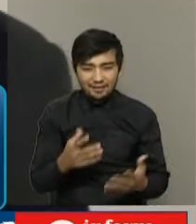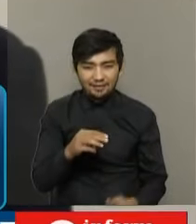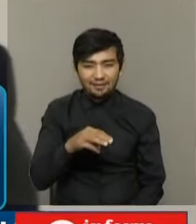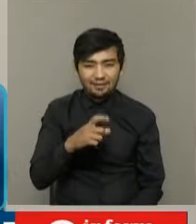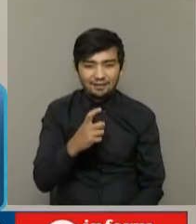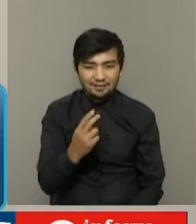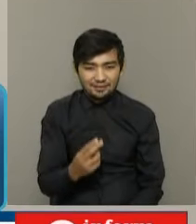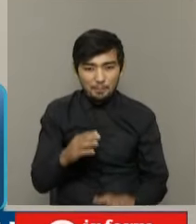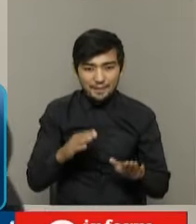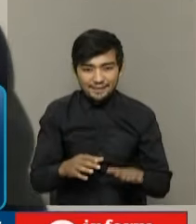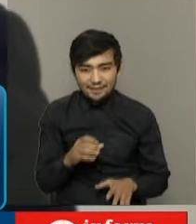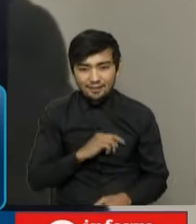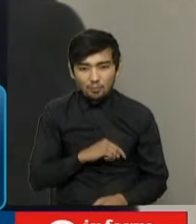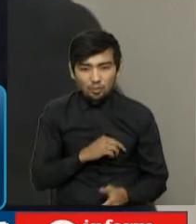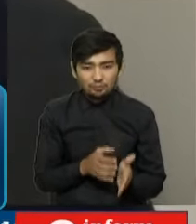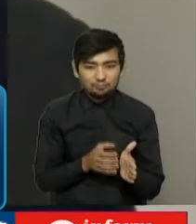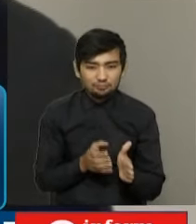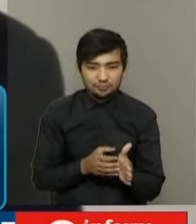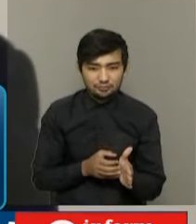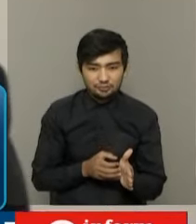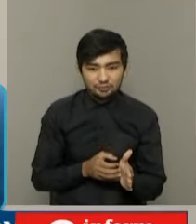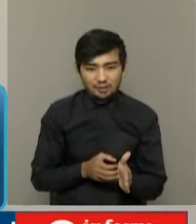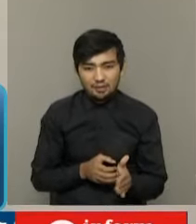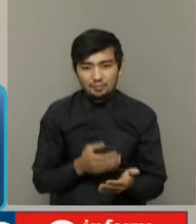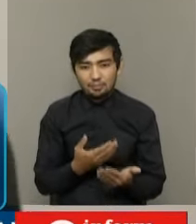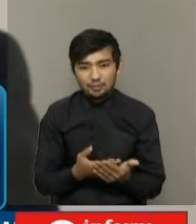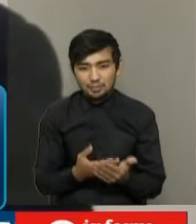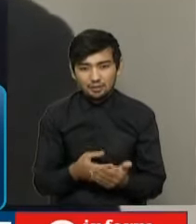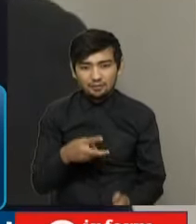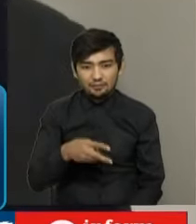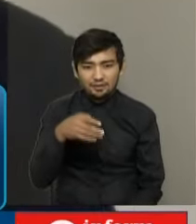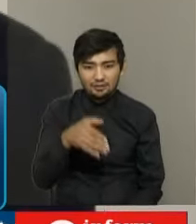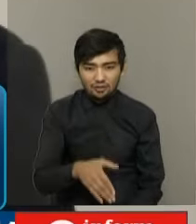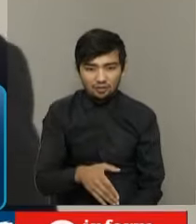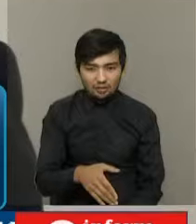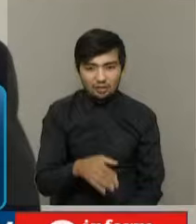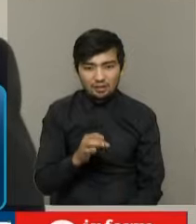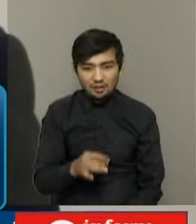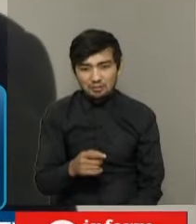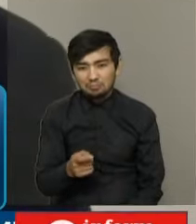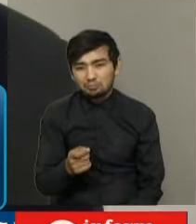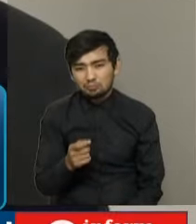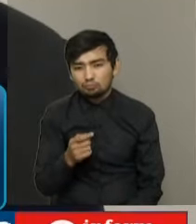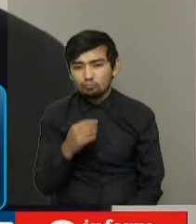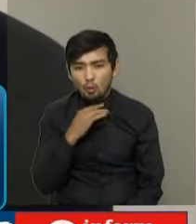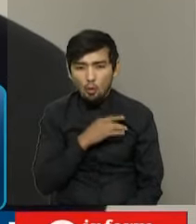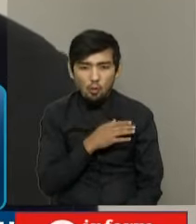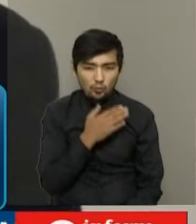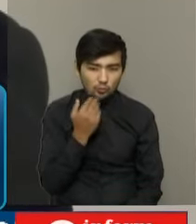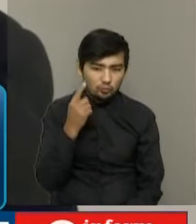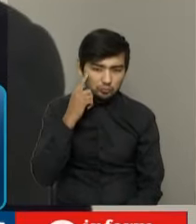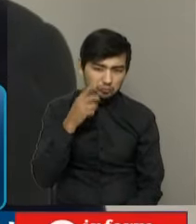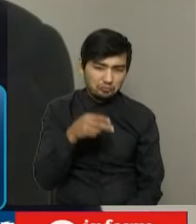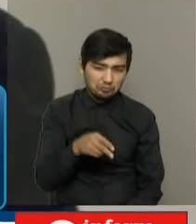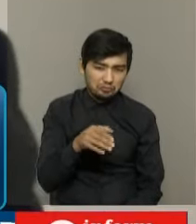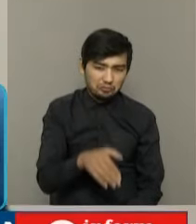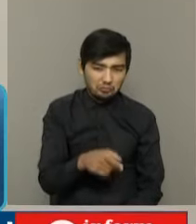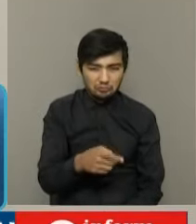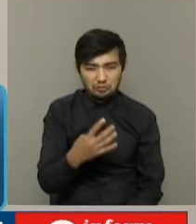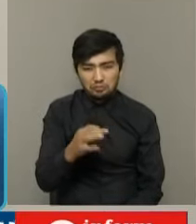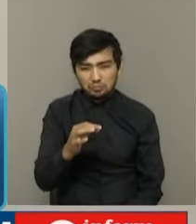специалистов, работников, да, дефицит оценивается примерно в 2000. Да? Казалось бы, немного, да, если вот соотнести 2050,